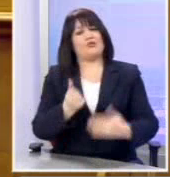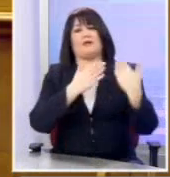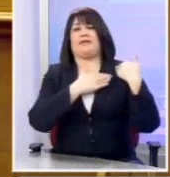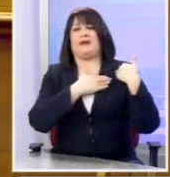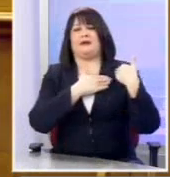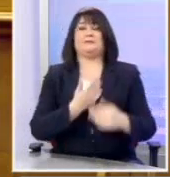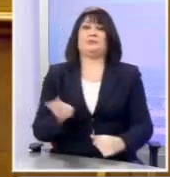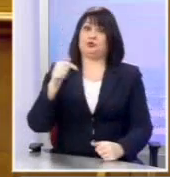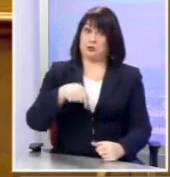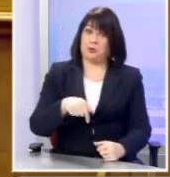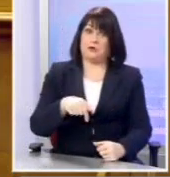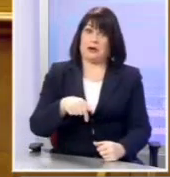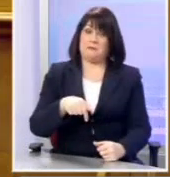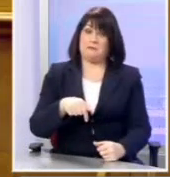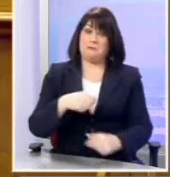Και έρχονται μάλιστα τώρα